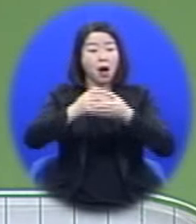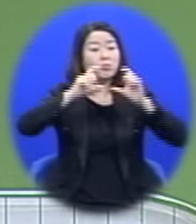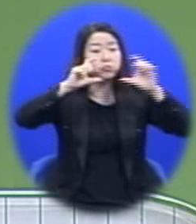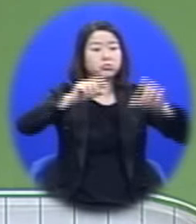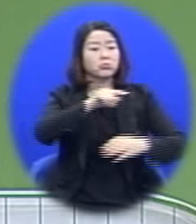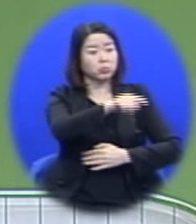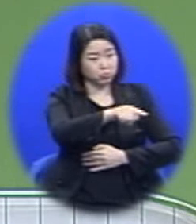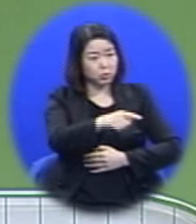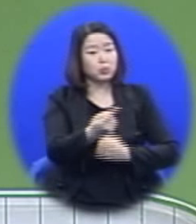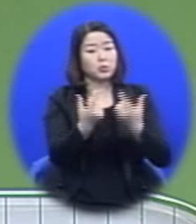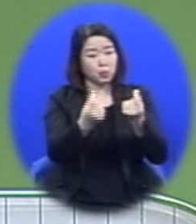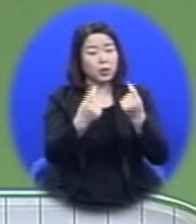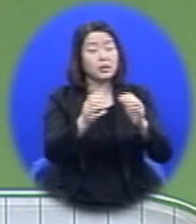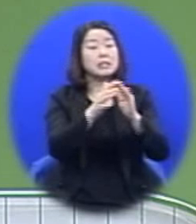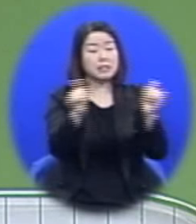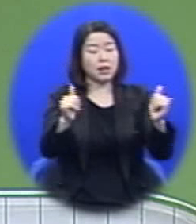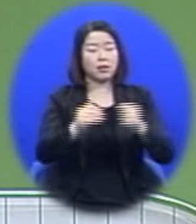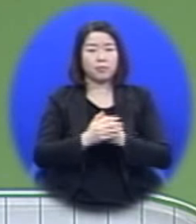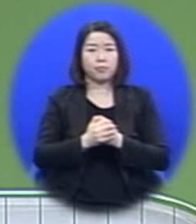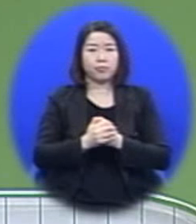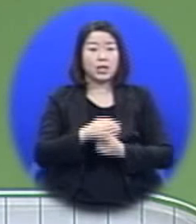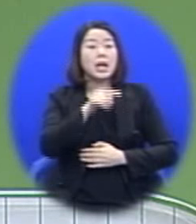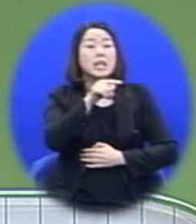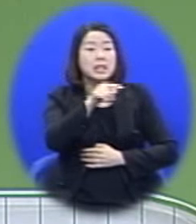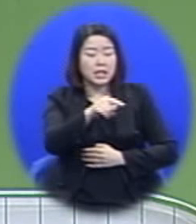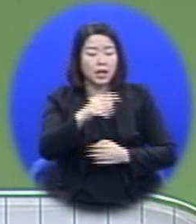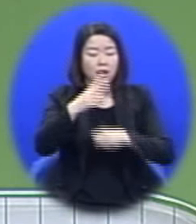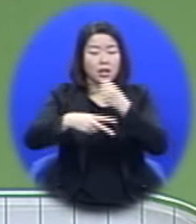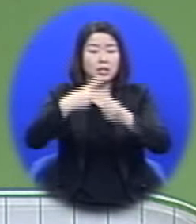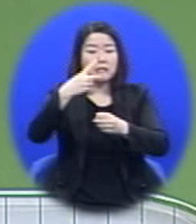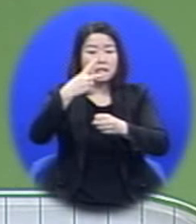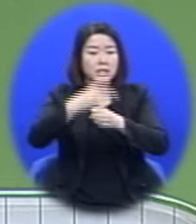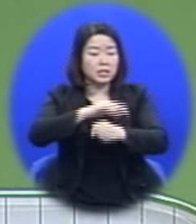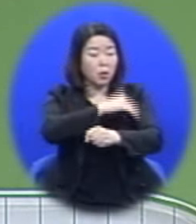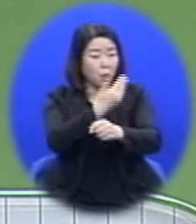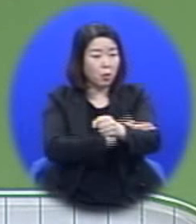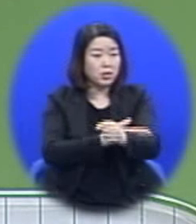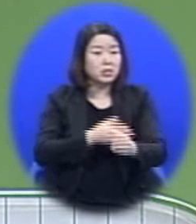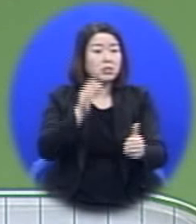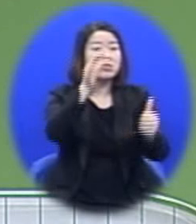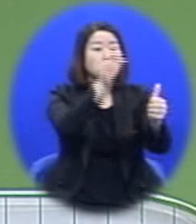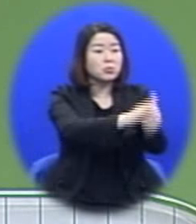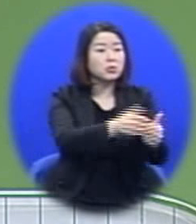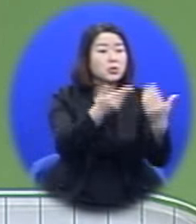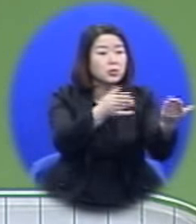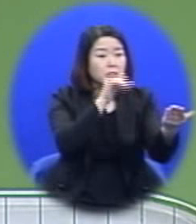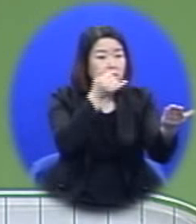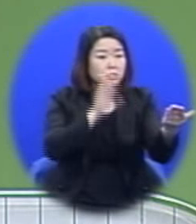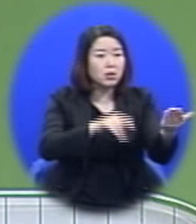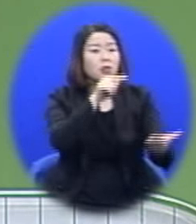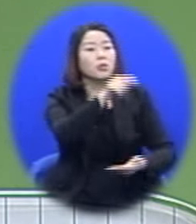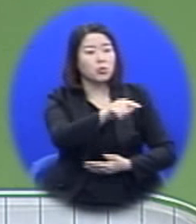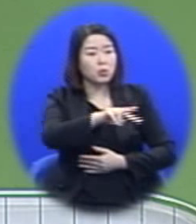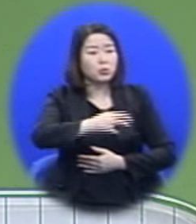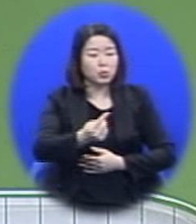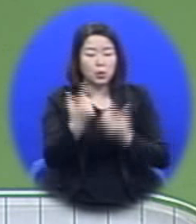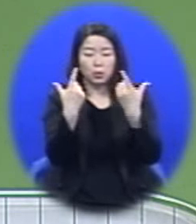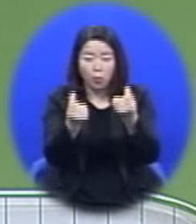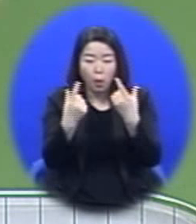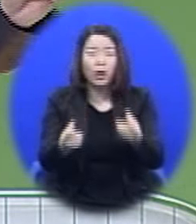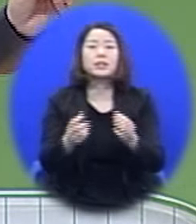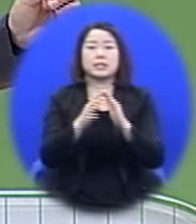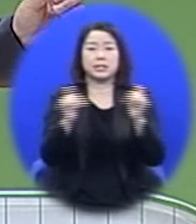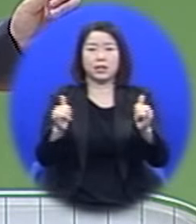똑같은 사람이다. 내가 신적인 권위를 너에게 주기는 했지만 너도 똑같은 사람이야.